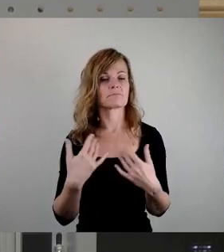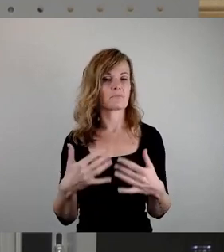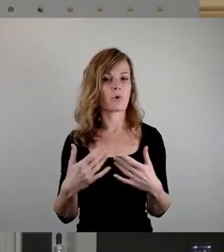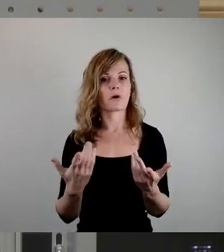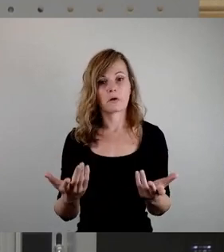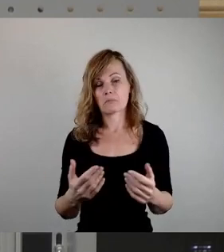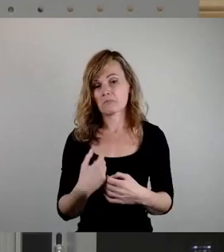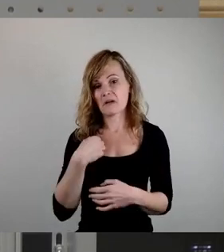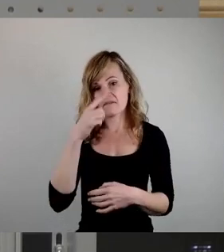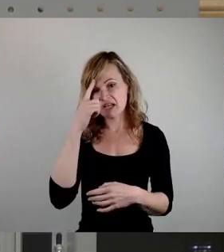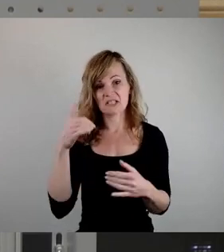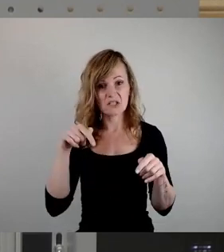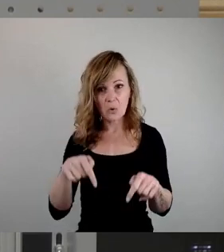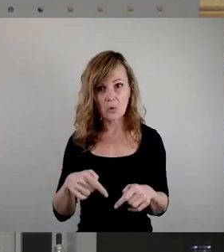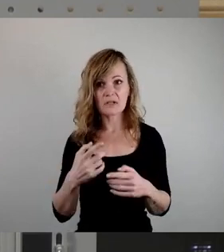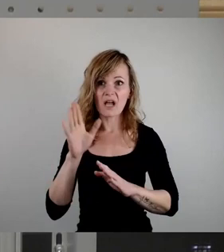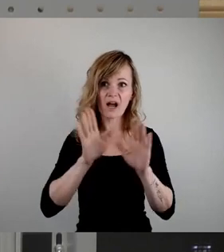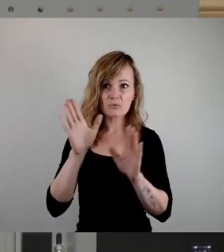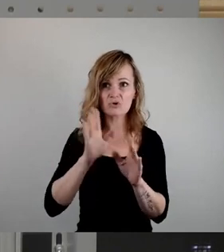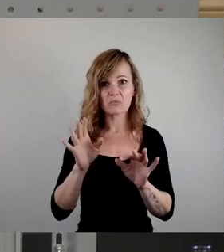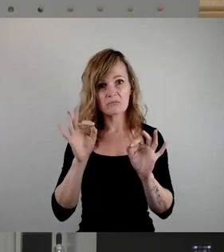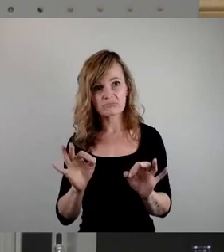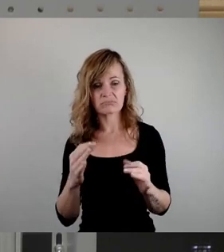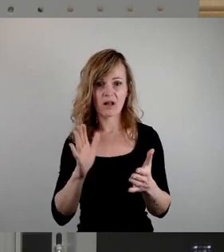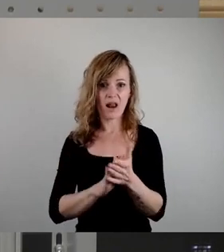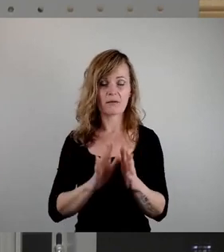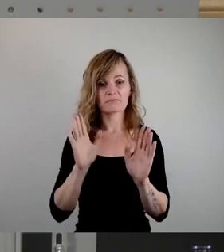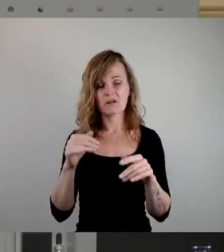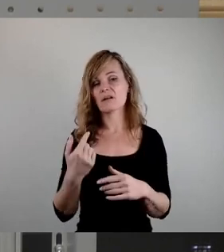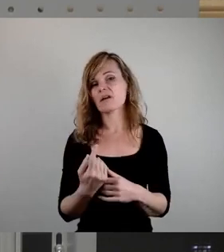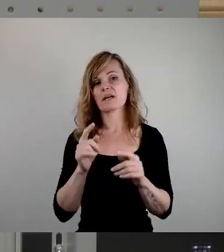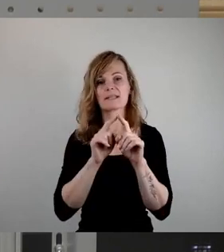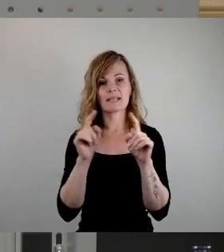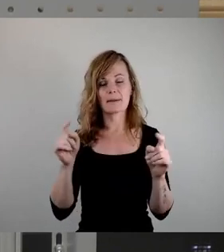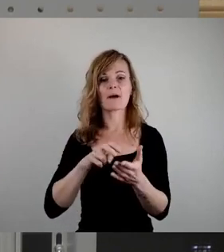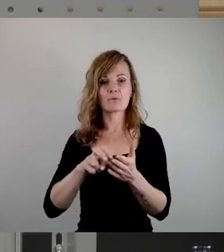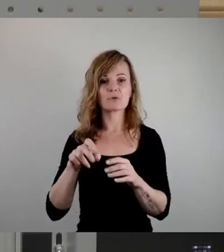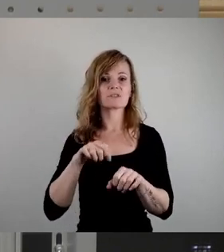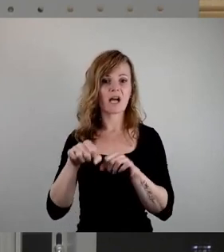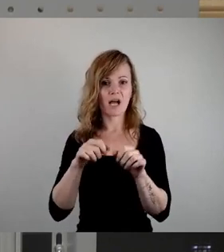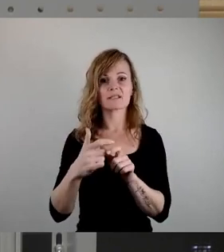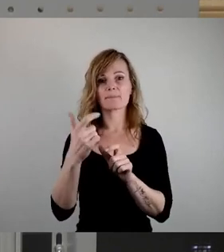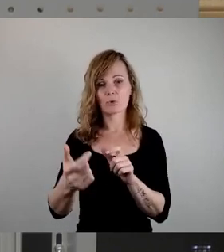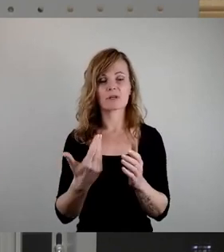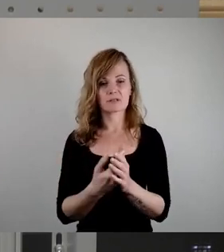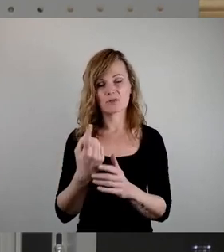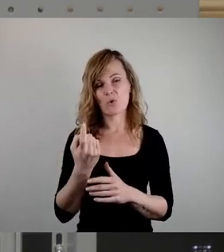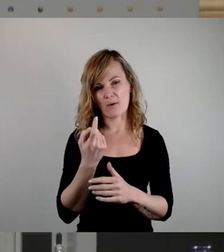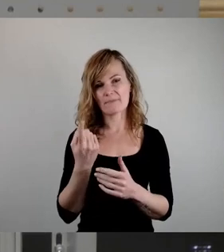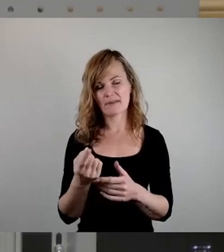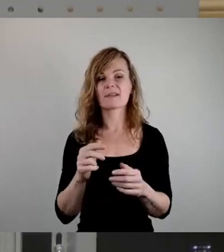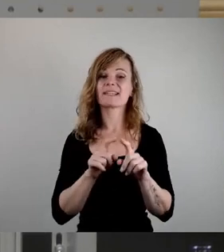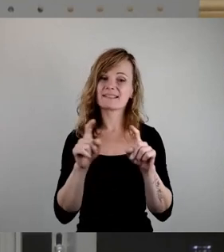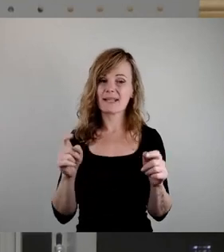nicht, ob heute was Sinnvolles abgestimmt wird, aber das Thema Fußradbrücke wird kommen. Das Thema Umweltbrücke ist mehr